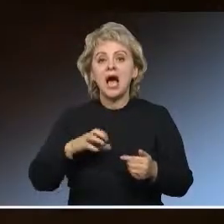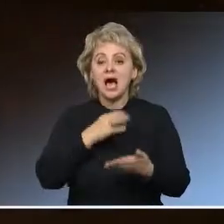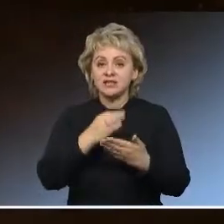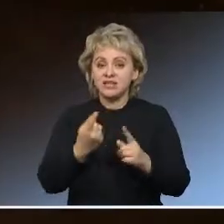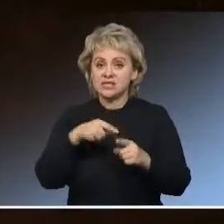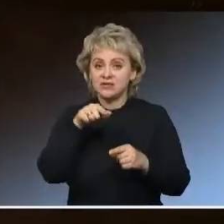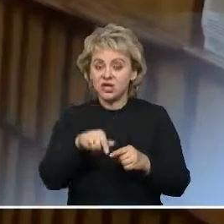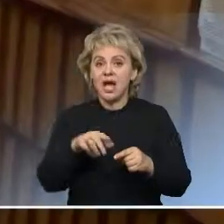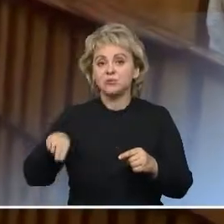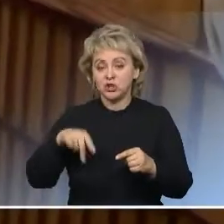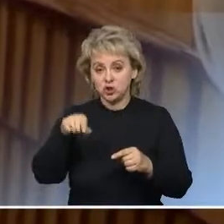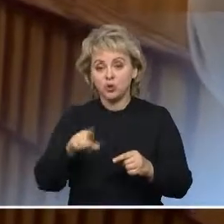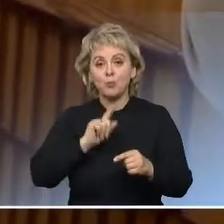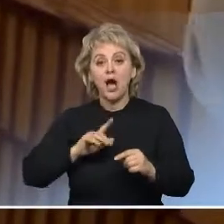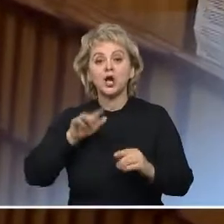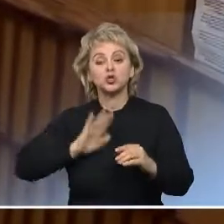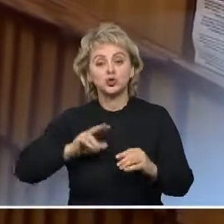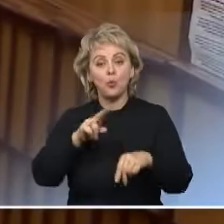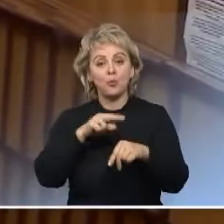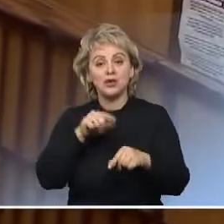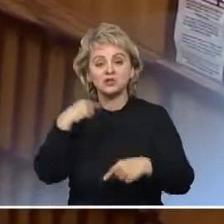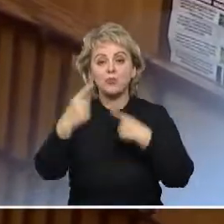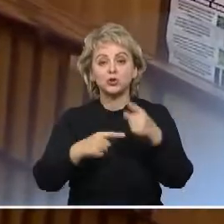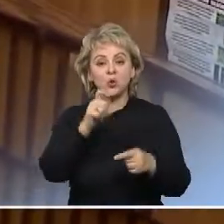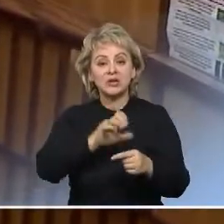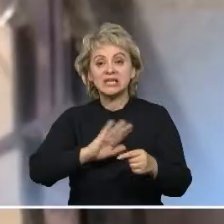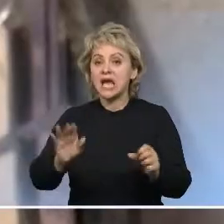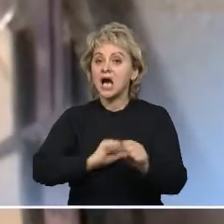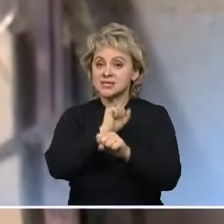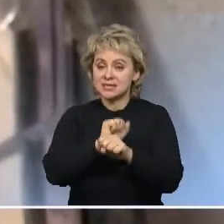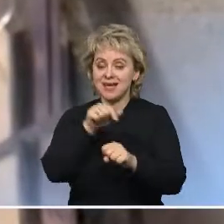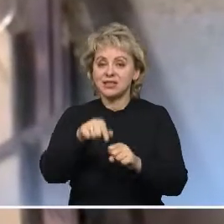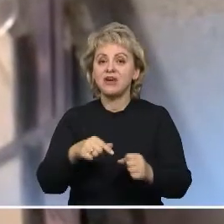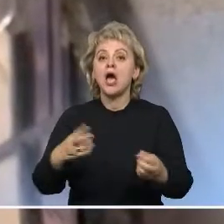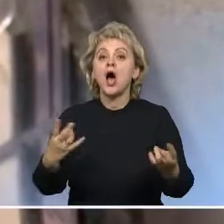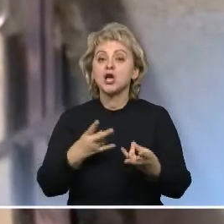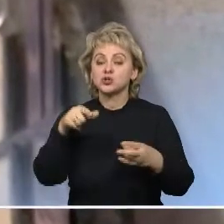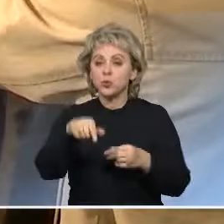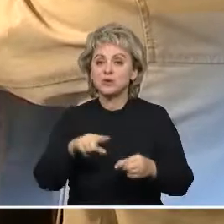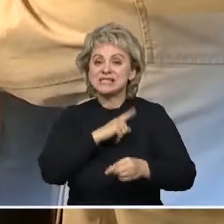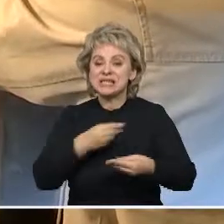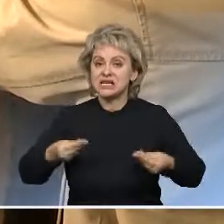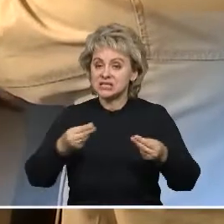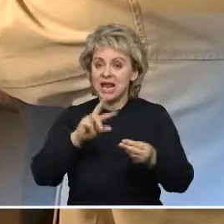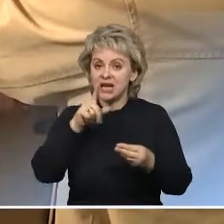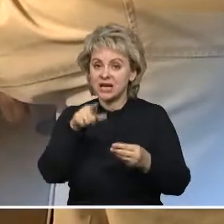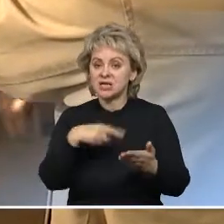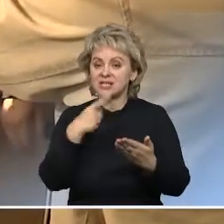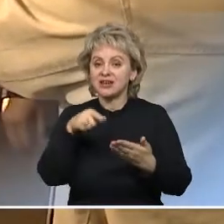Администратор заместителя. Пока ждем полицейских, поток клиентов не останавливается. О спросе на сильнодействующие